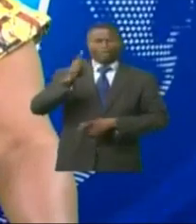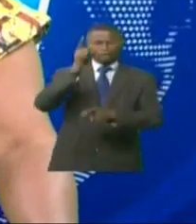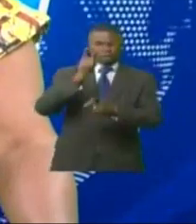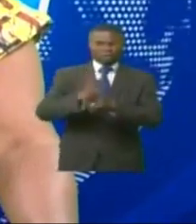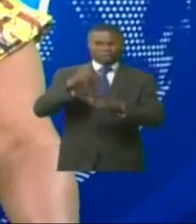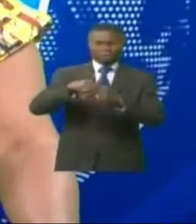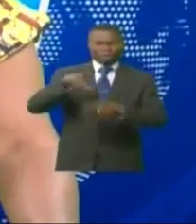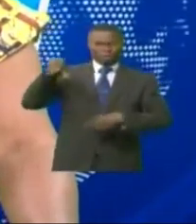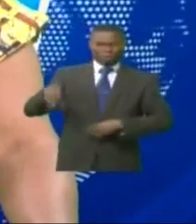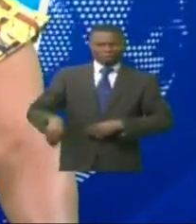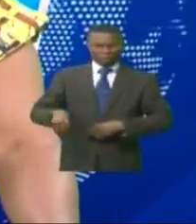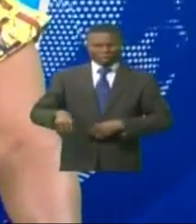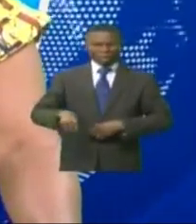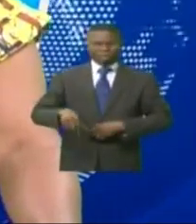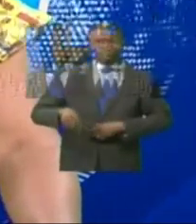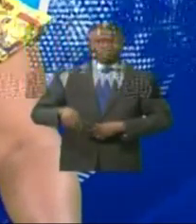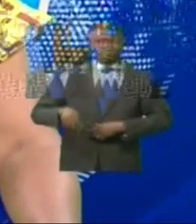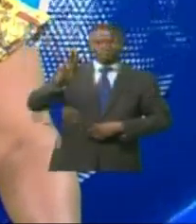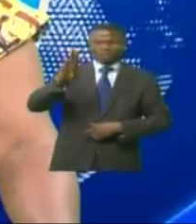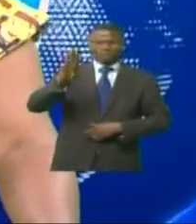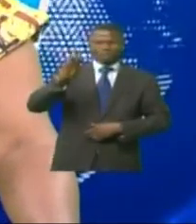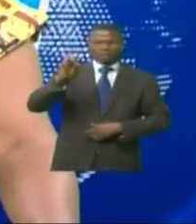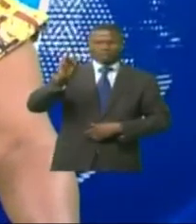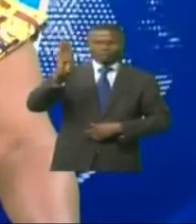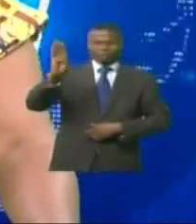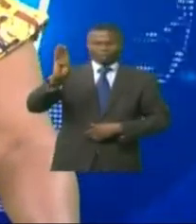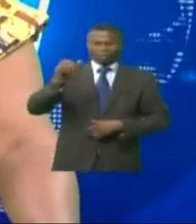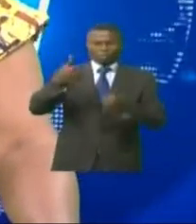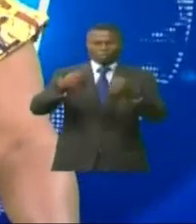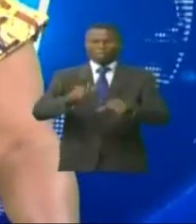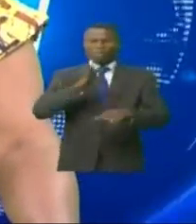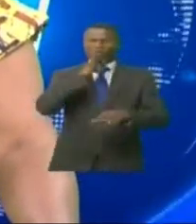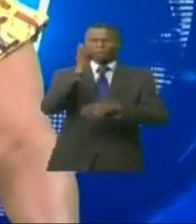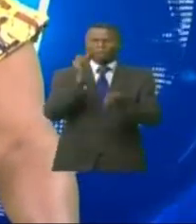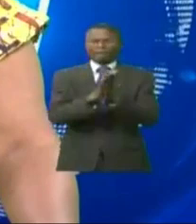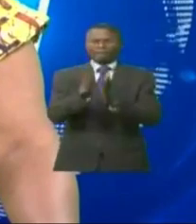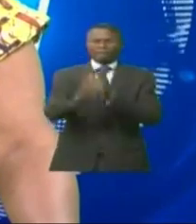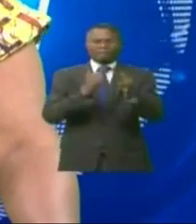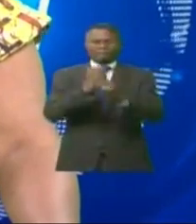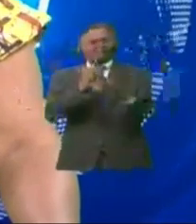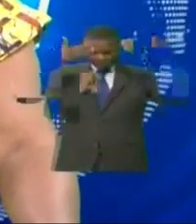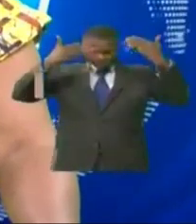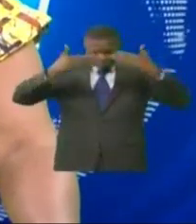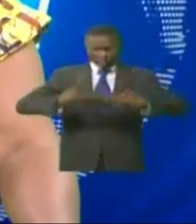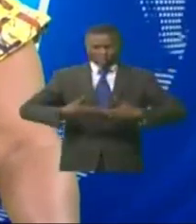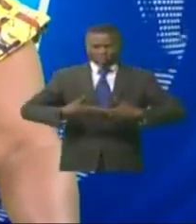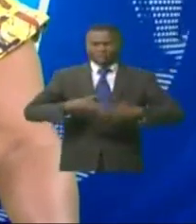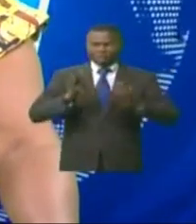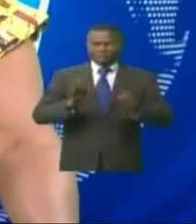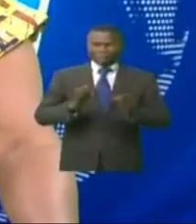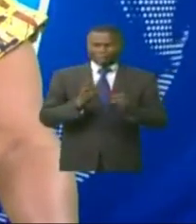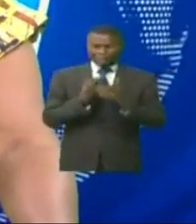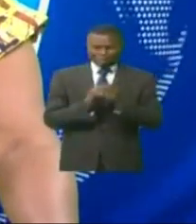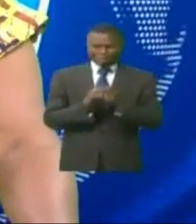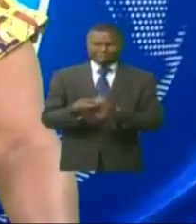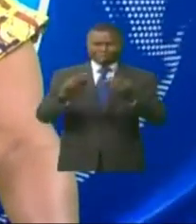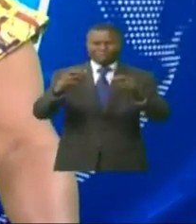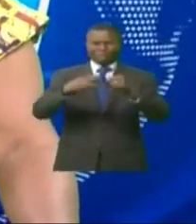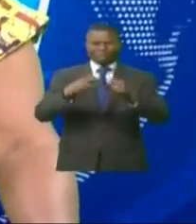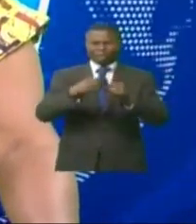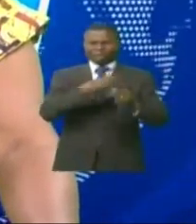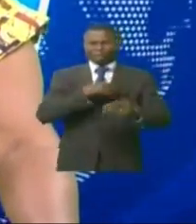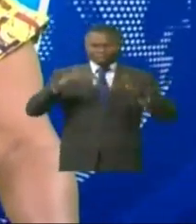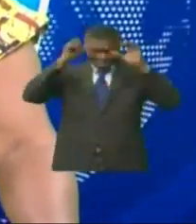précisément dans la cité Pombo, restée depuis plus de 10 ans dans le noir. Kelola Tamboué avec la